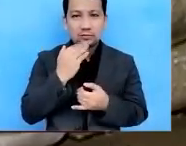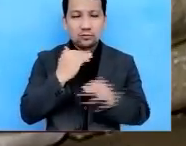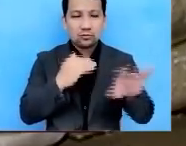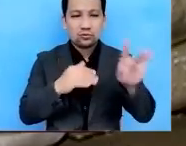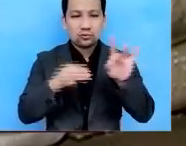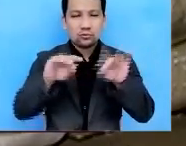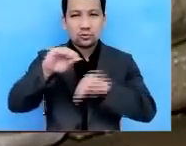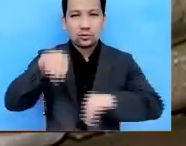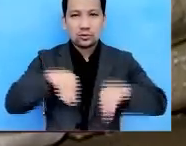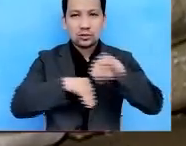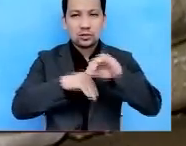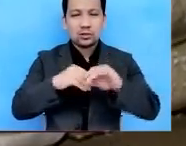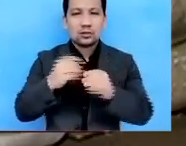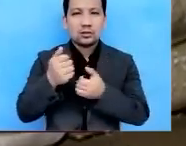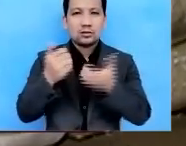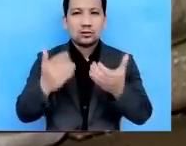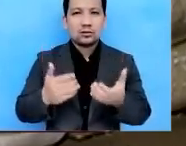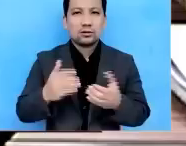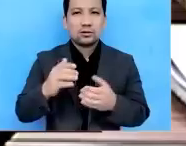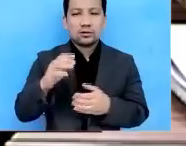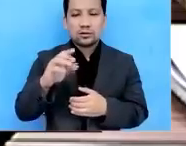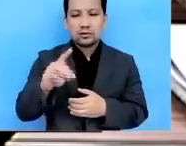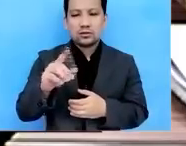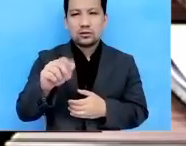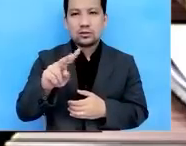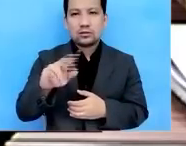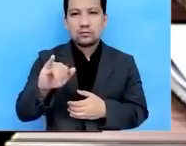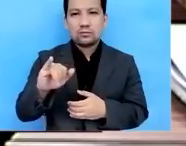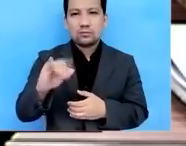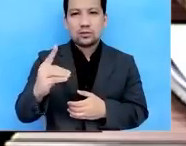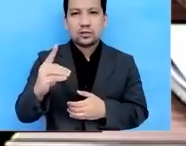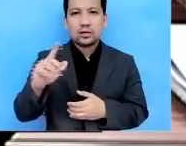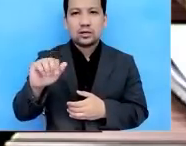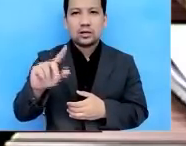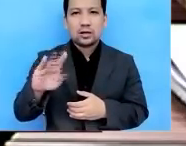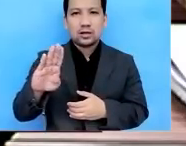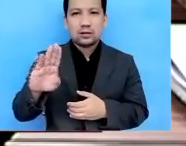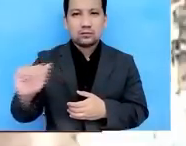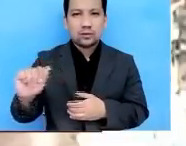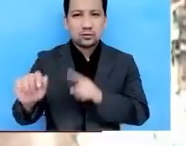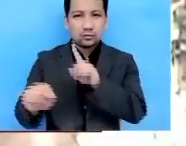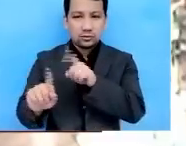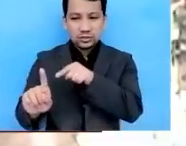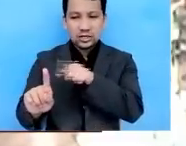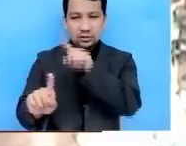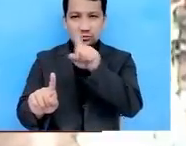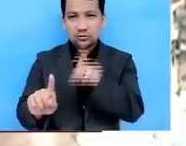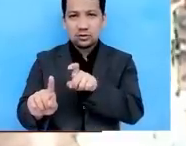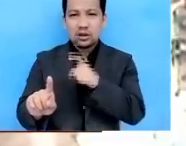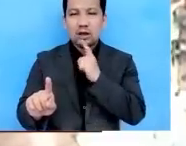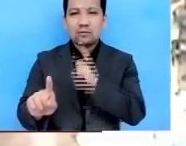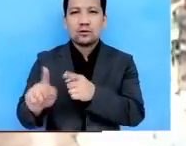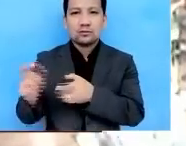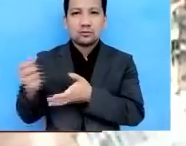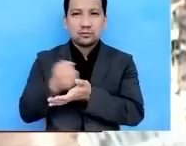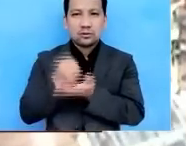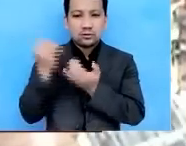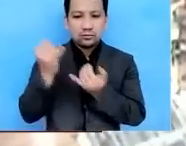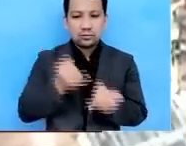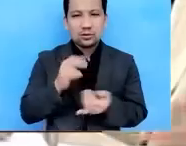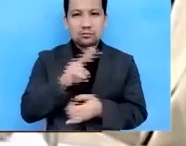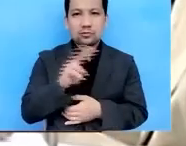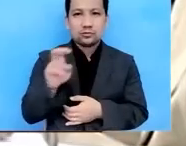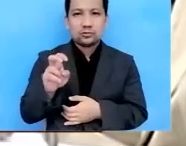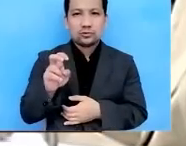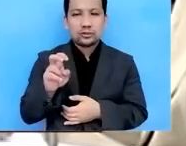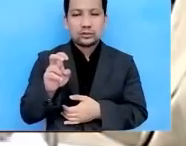papalit kay dating Administrator David Alba. Si Panganiban ang opisyal na kinwestiyon dahil sa nidiskubring pag-angkat ng mahigit 200